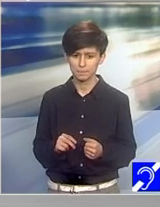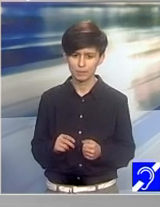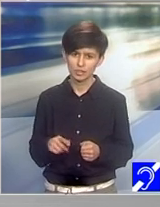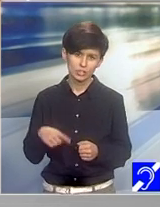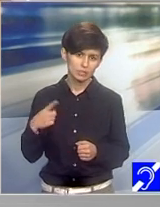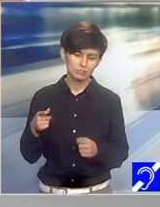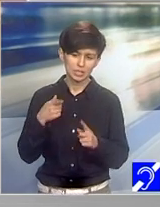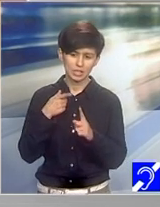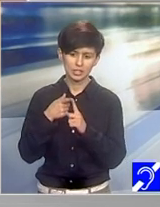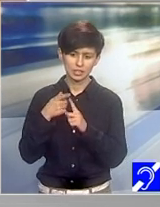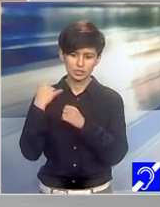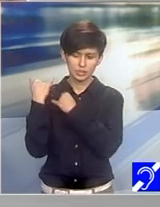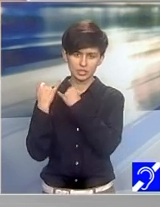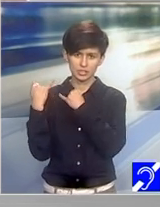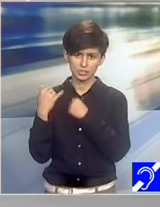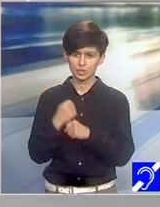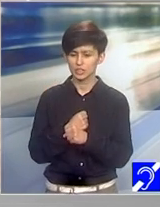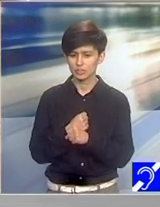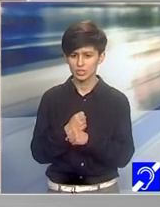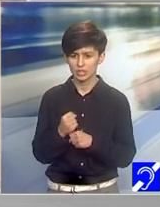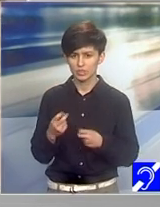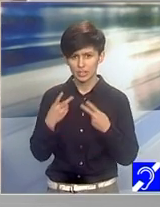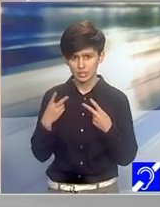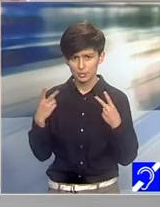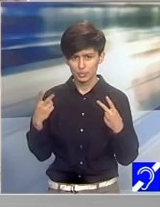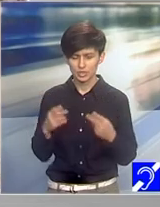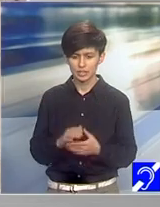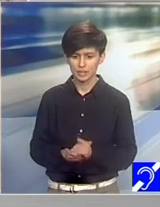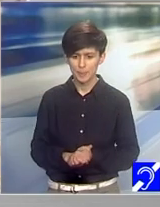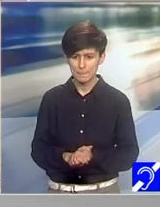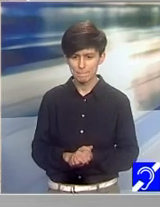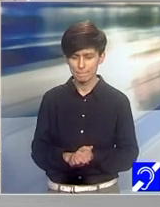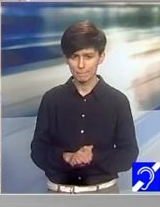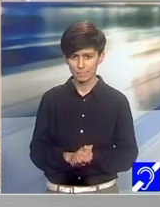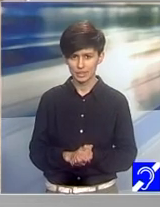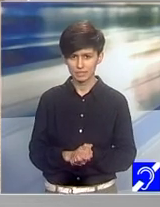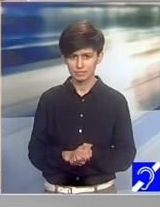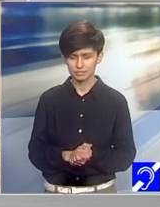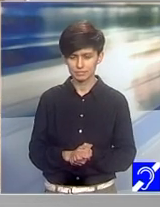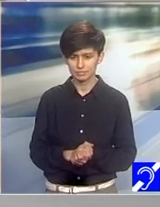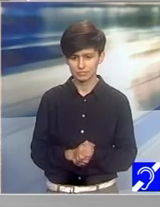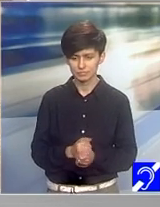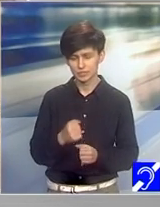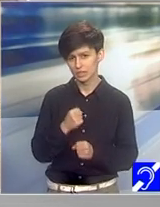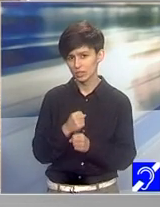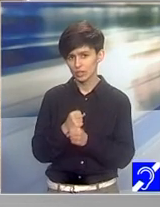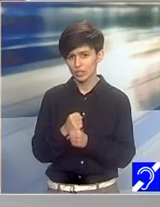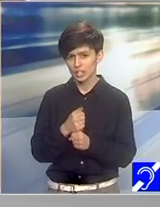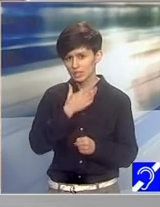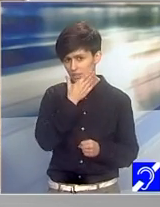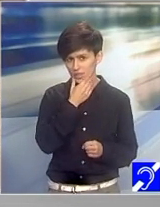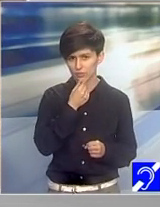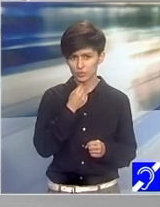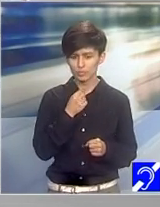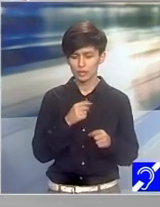surse istorice foarte importante, o lucrare frumos ilustrată și de asemenea